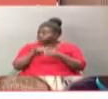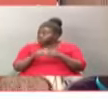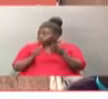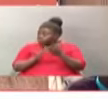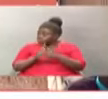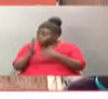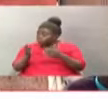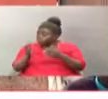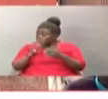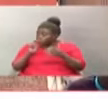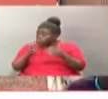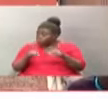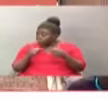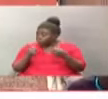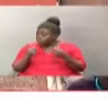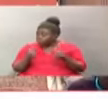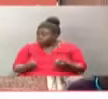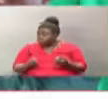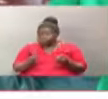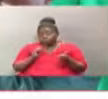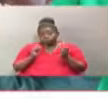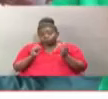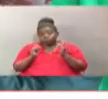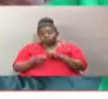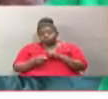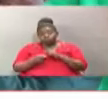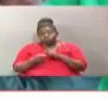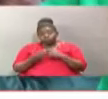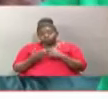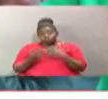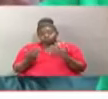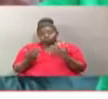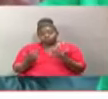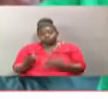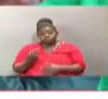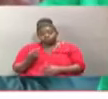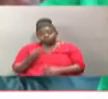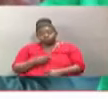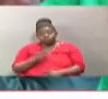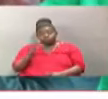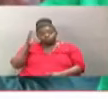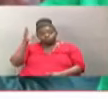bw'ogidde ebbayi tozola kola ki aye kakeri moisi